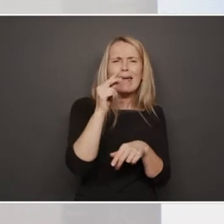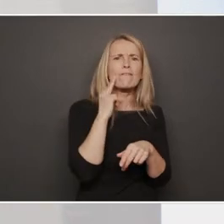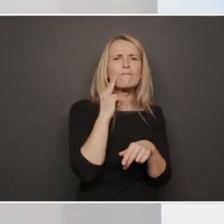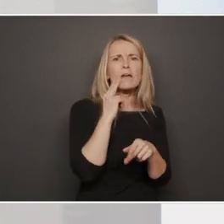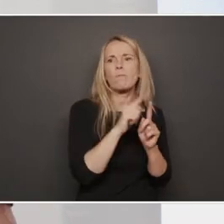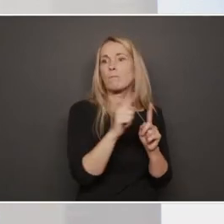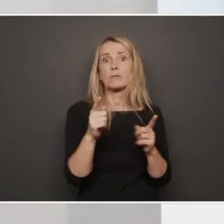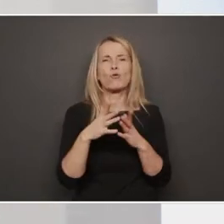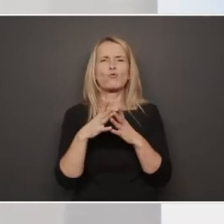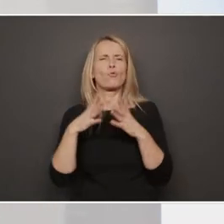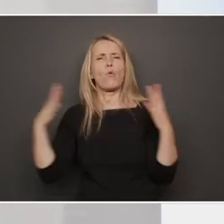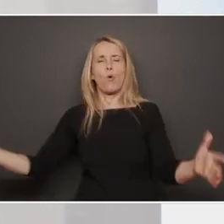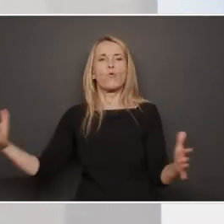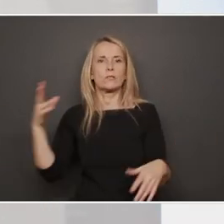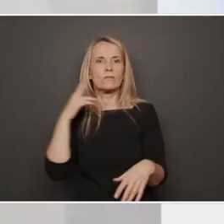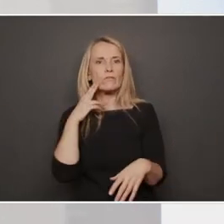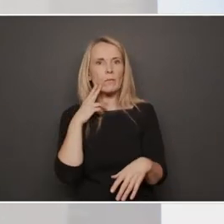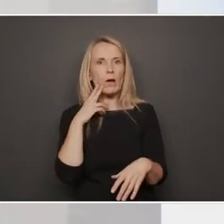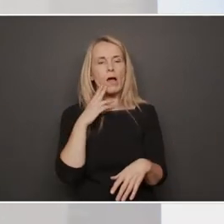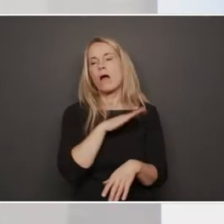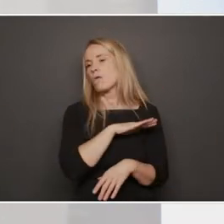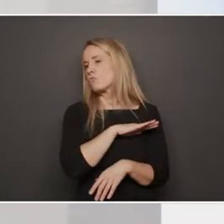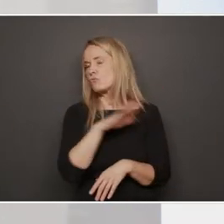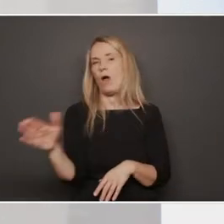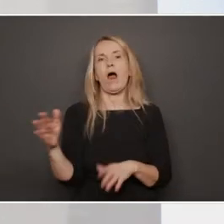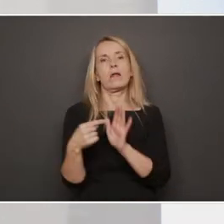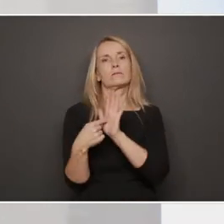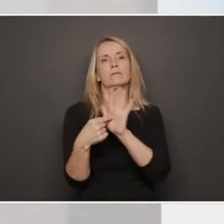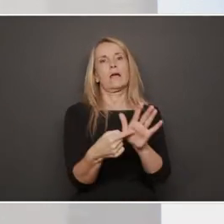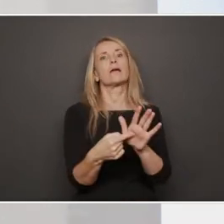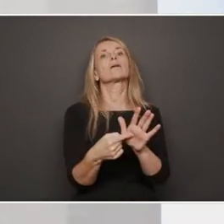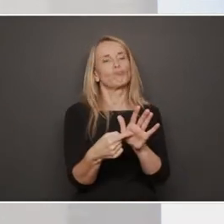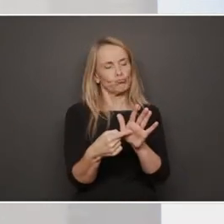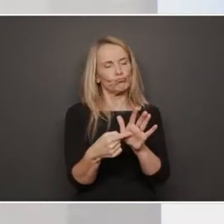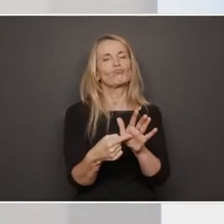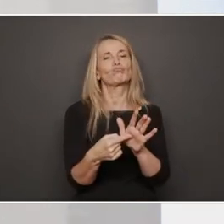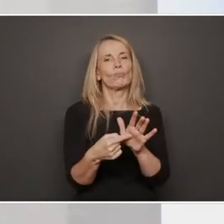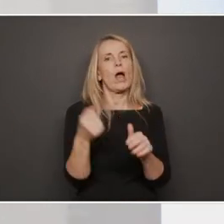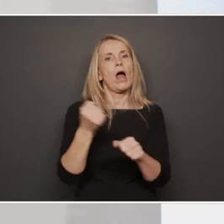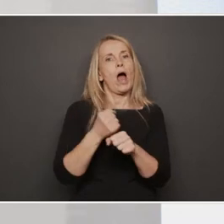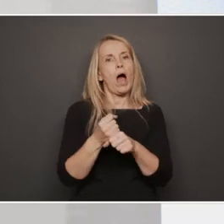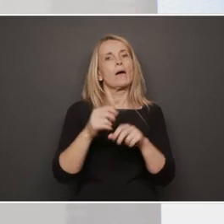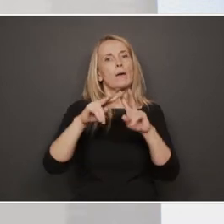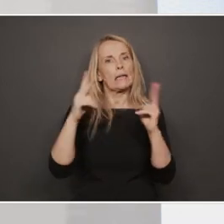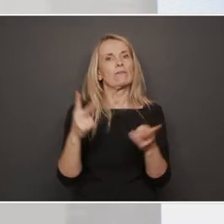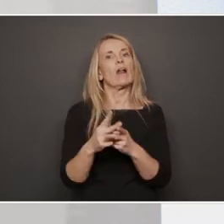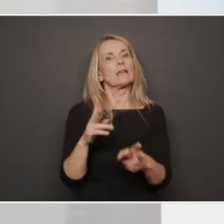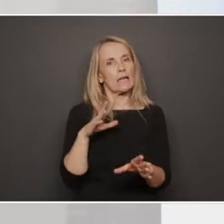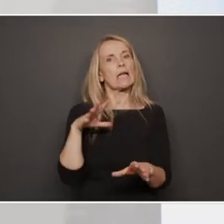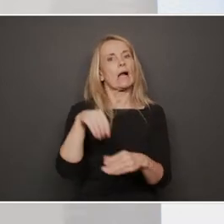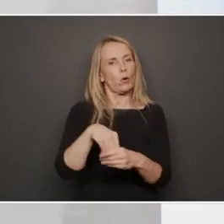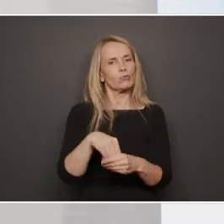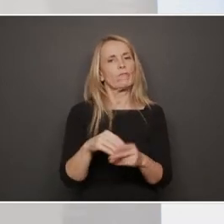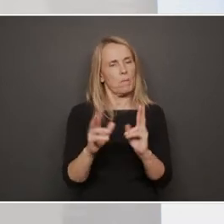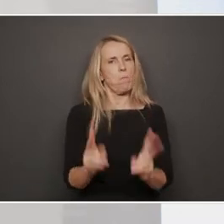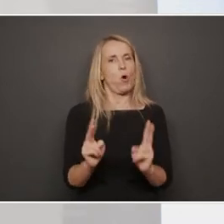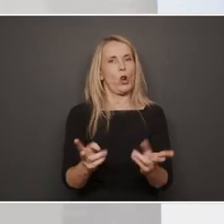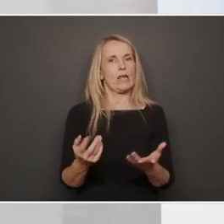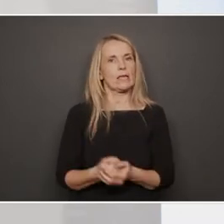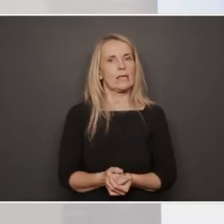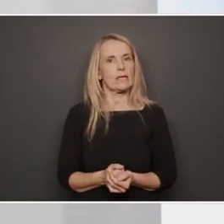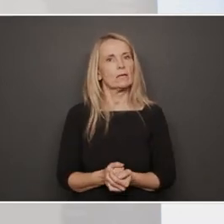bis zu großen Betrieben, und sie alle zeigen, dass Inklusion in der Arbeitswelt möglich ist,